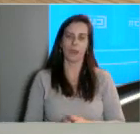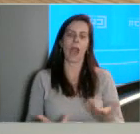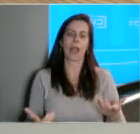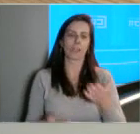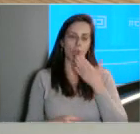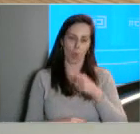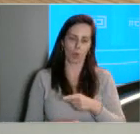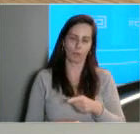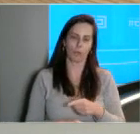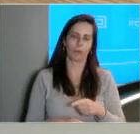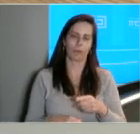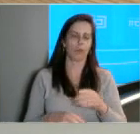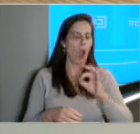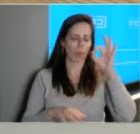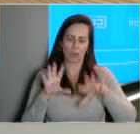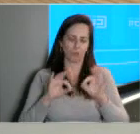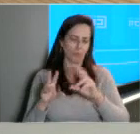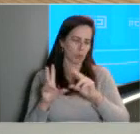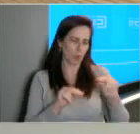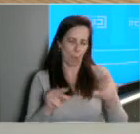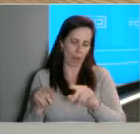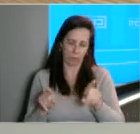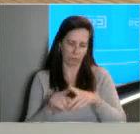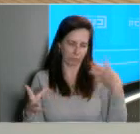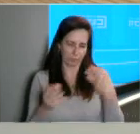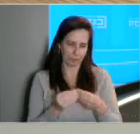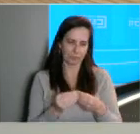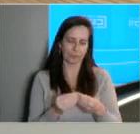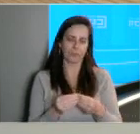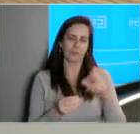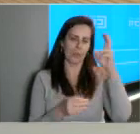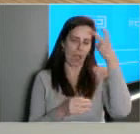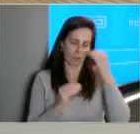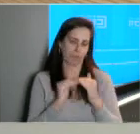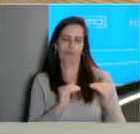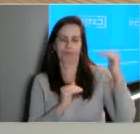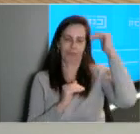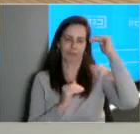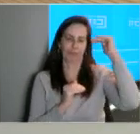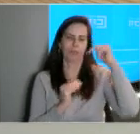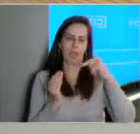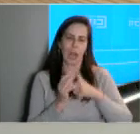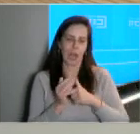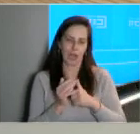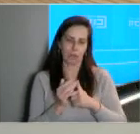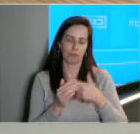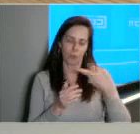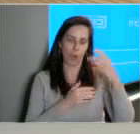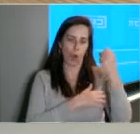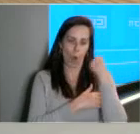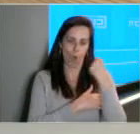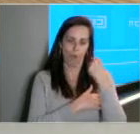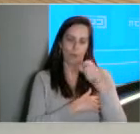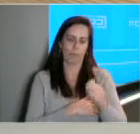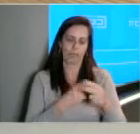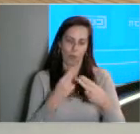במגזר היהודי, אחוז ההצבעה היה די דומה למה שהיה בעבר, המגזר הערבי העלה את אחוז ההצבעה שלו, ולכן גם העצים את כוחו